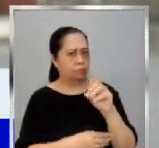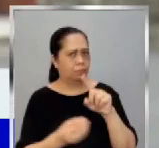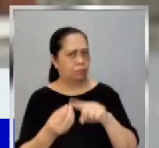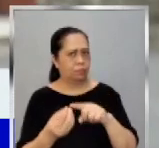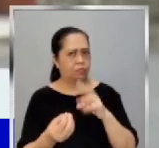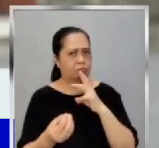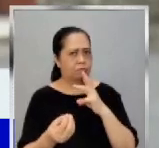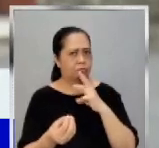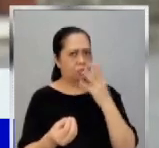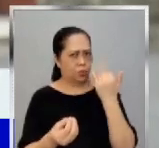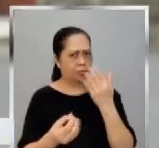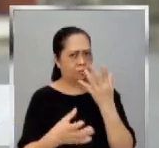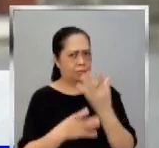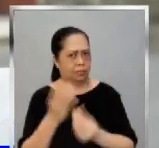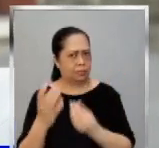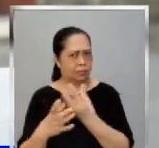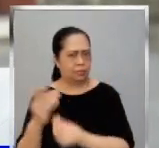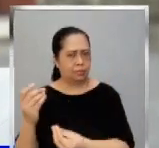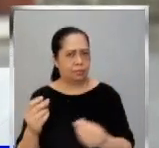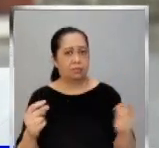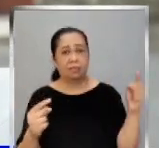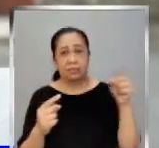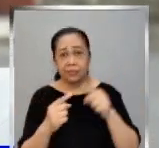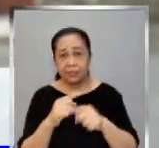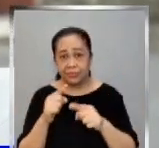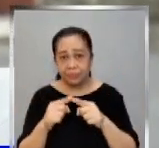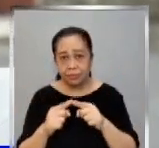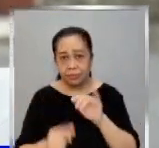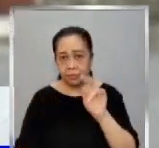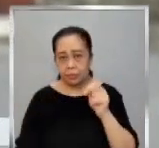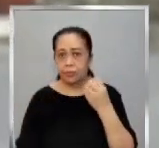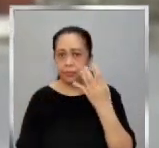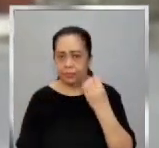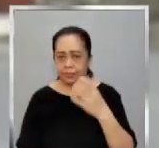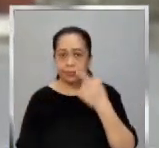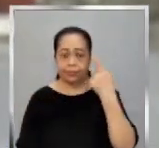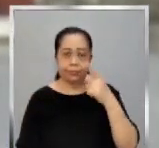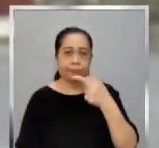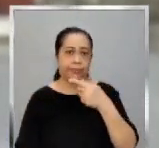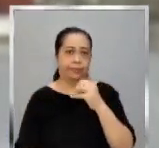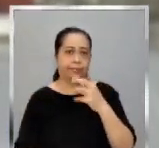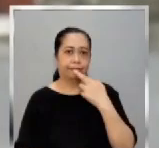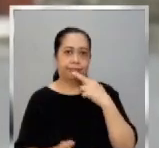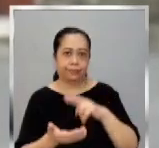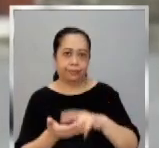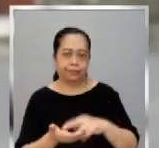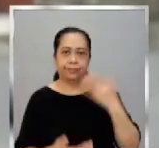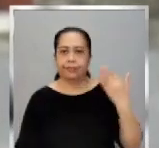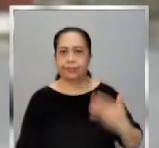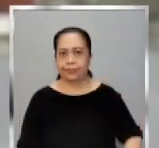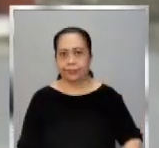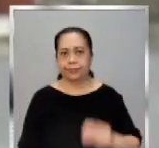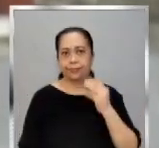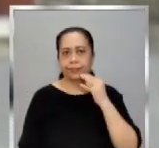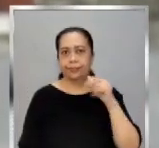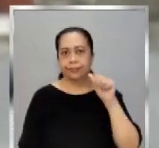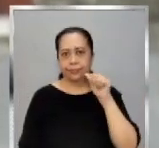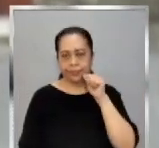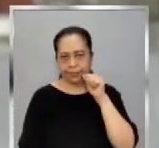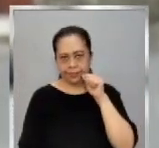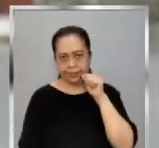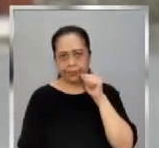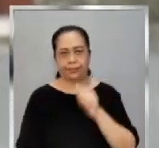interruption na tatagal pa hanggang January 15. Para sa GMA Integrated News, Marisol